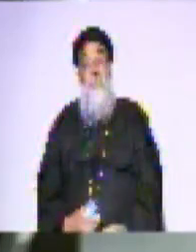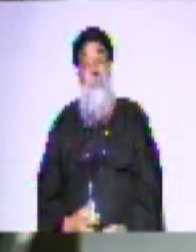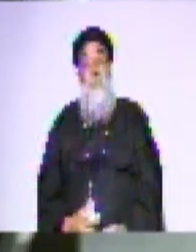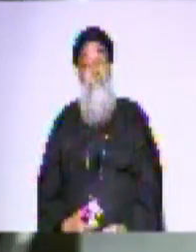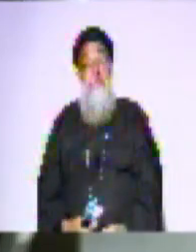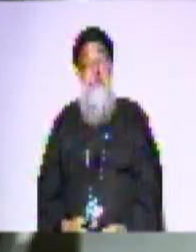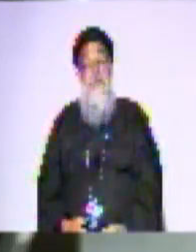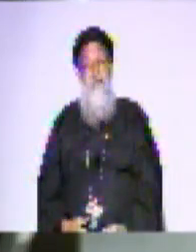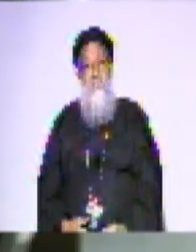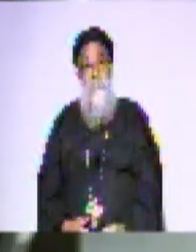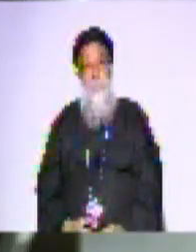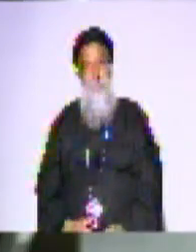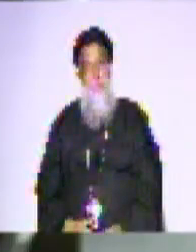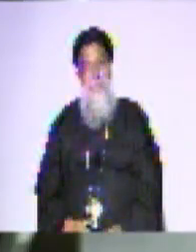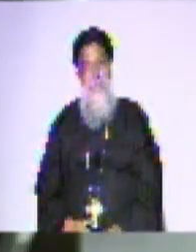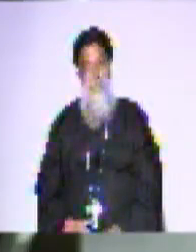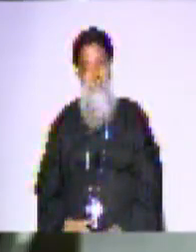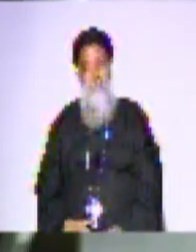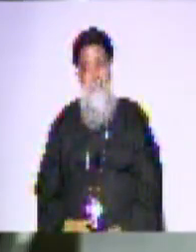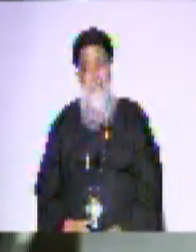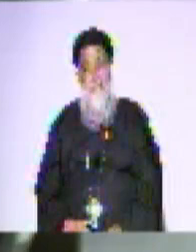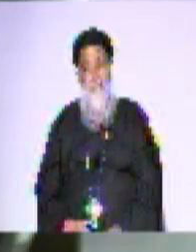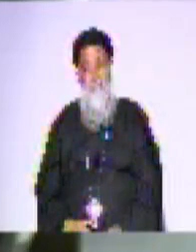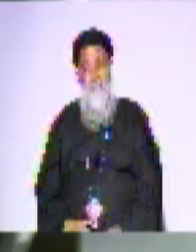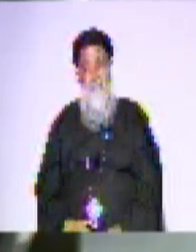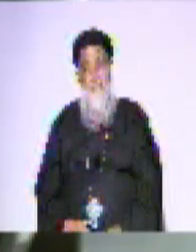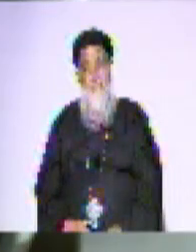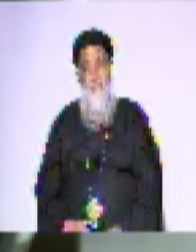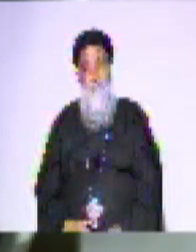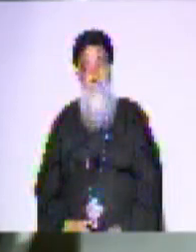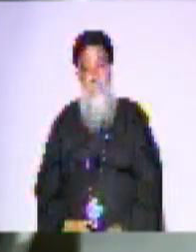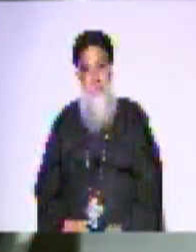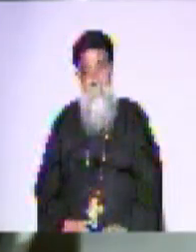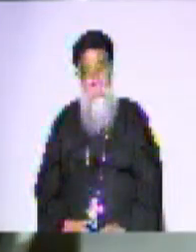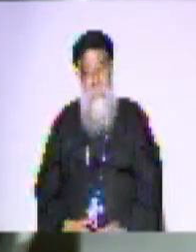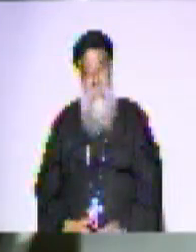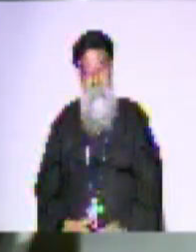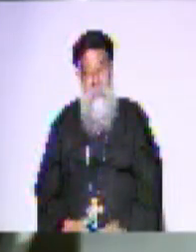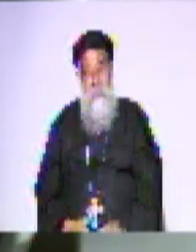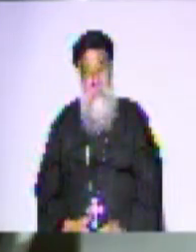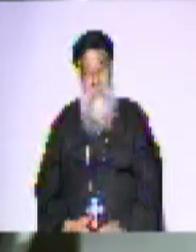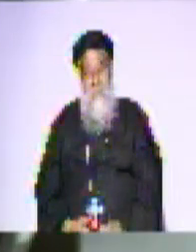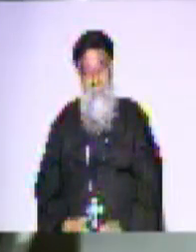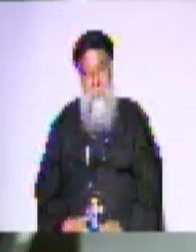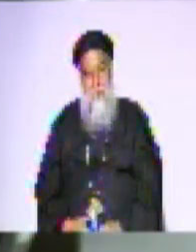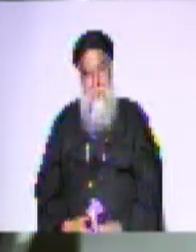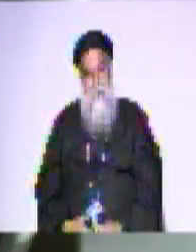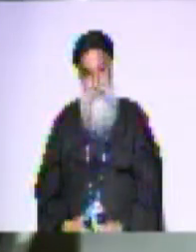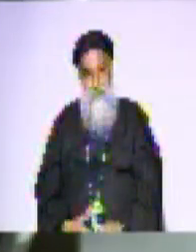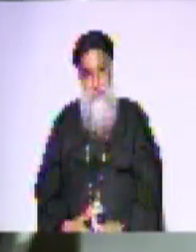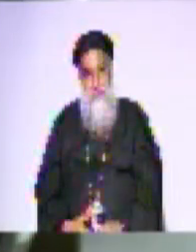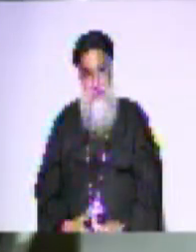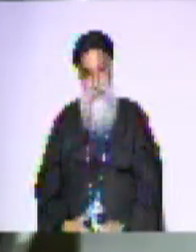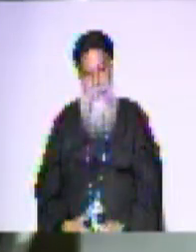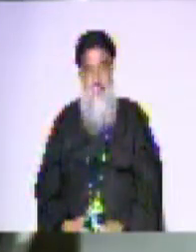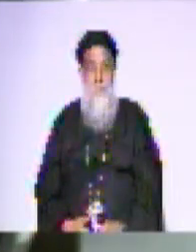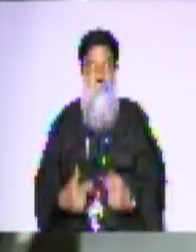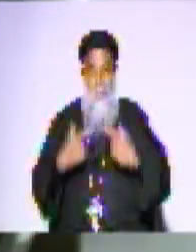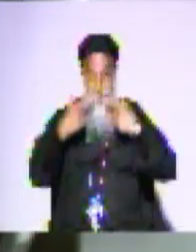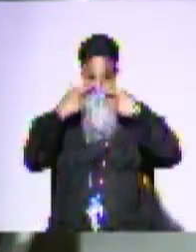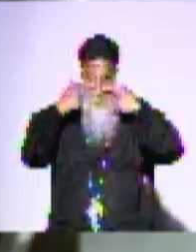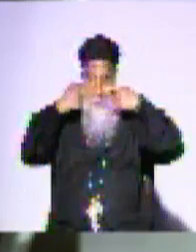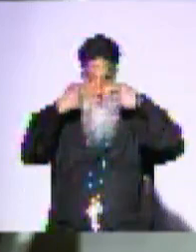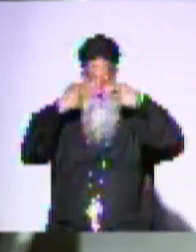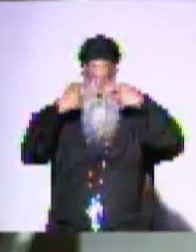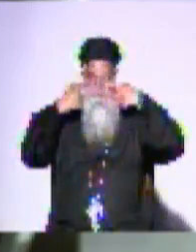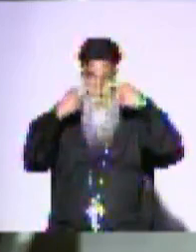خلقه عينين يعني هو كان اعمى ملوش عينين فهو